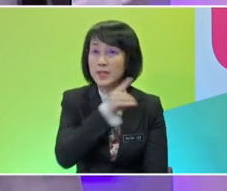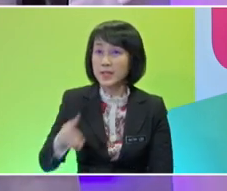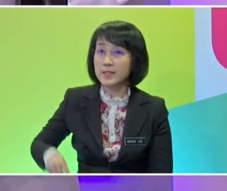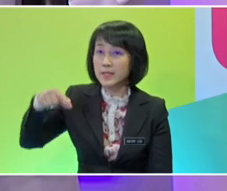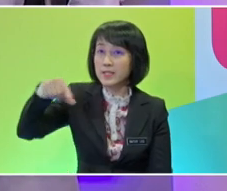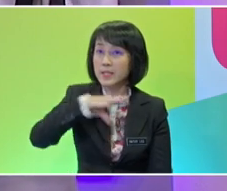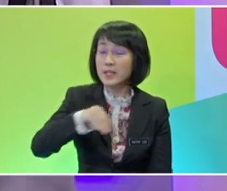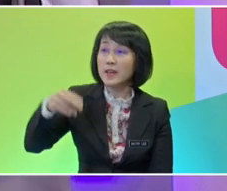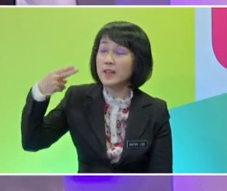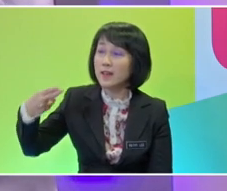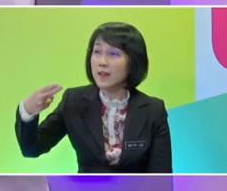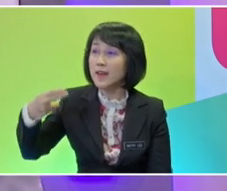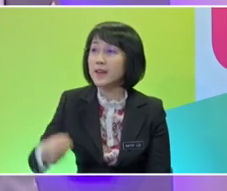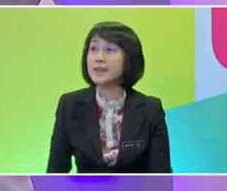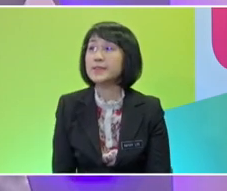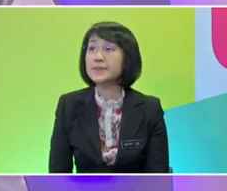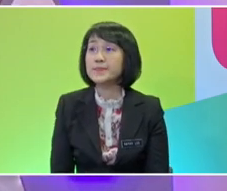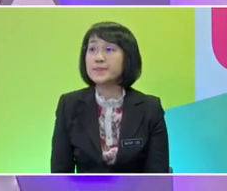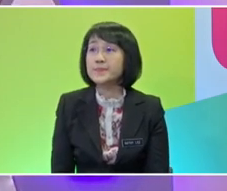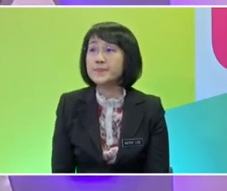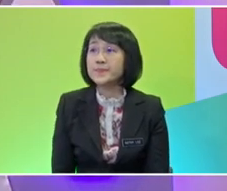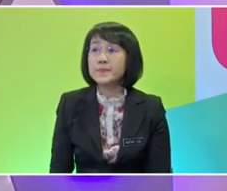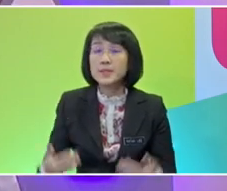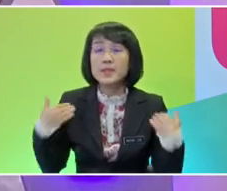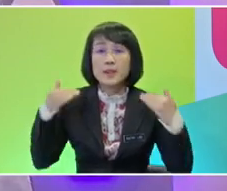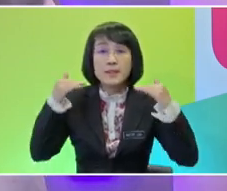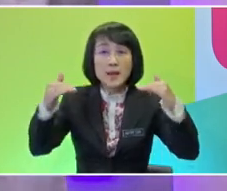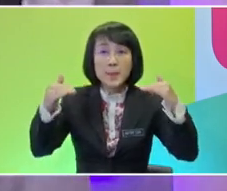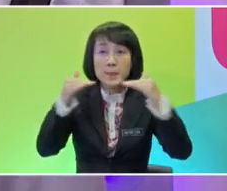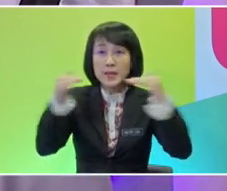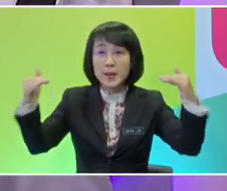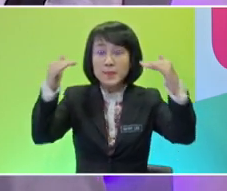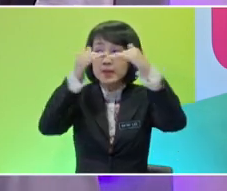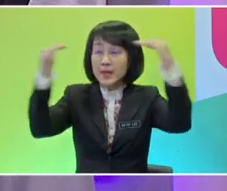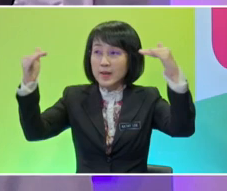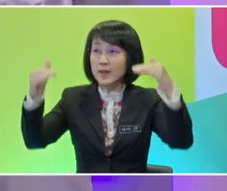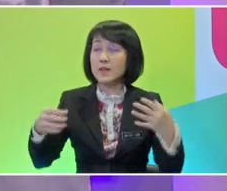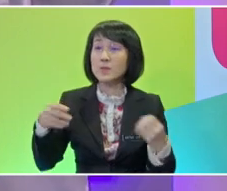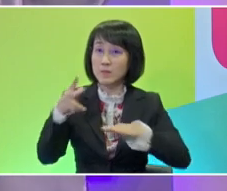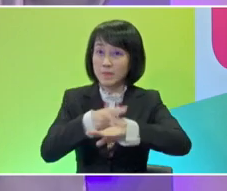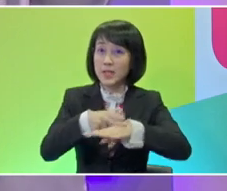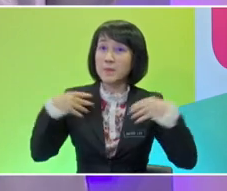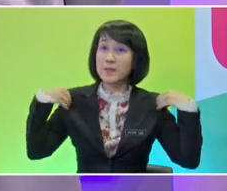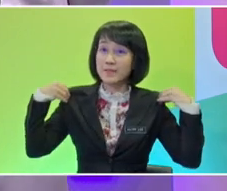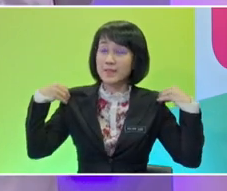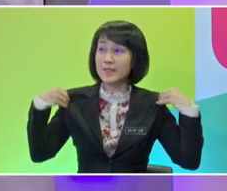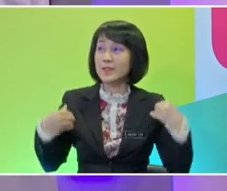eee make terdapat tahap-tahap ya lah udah hadir pakai macam mungkin